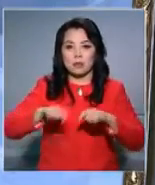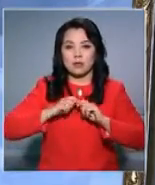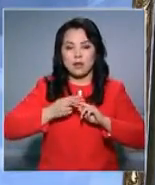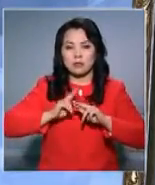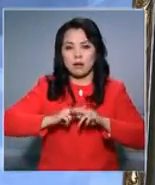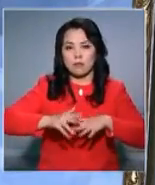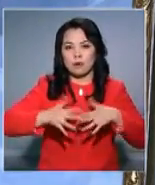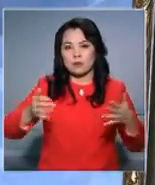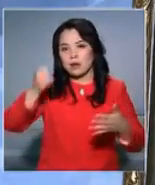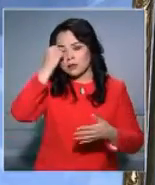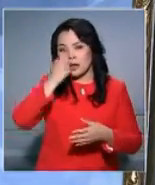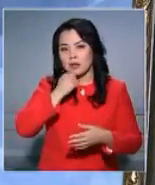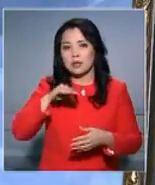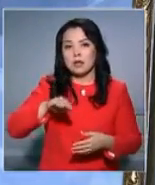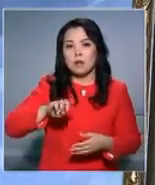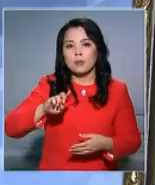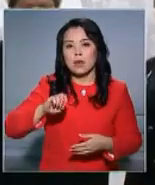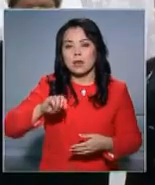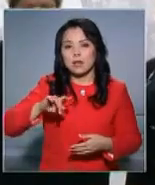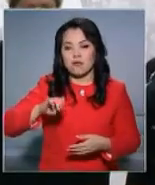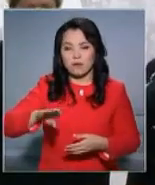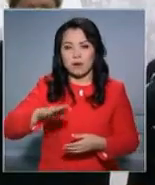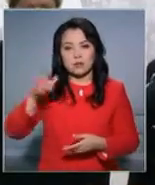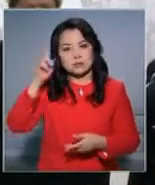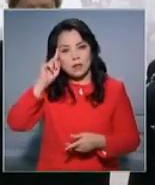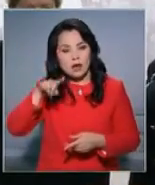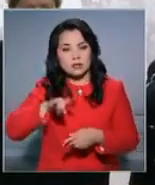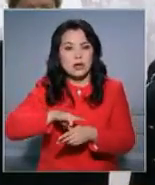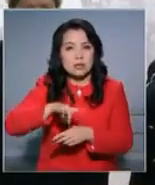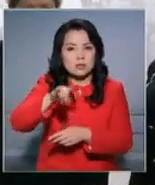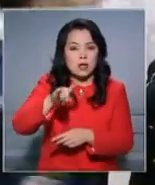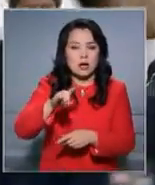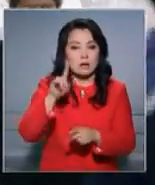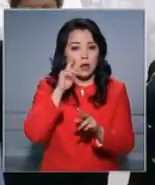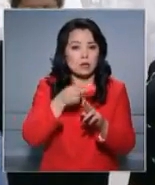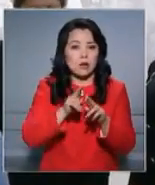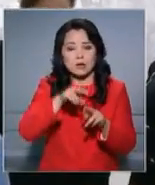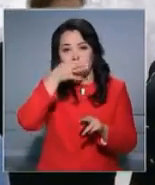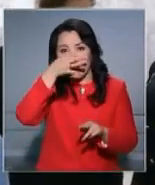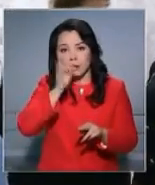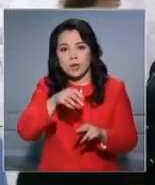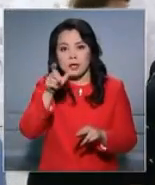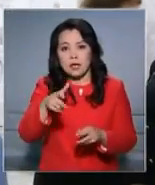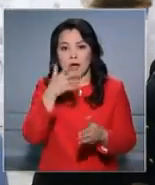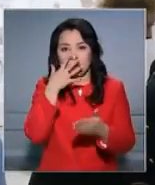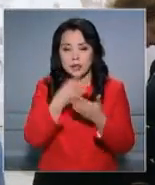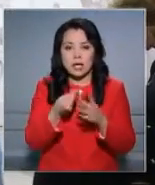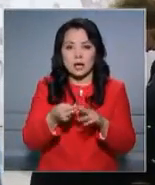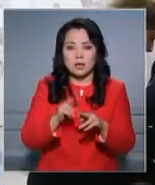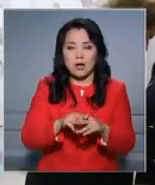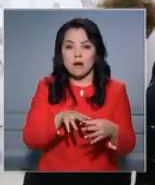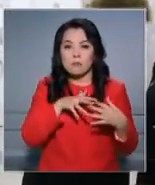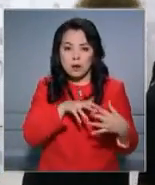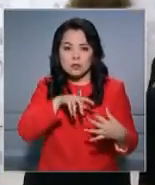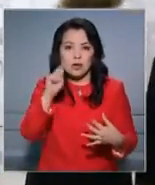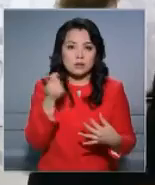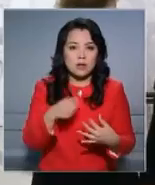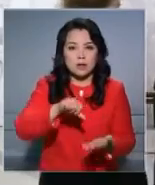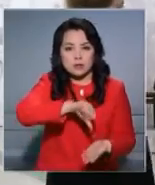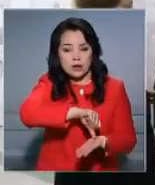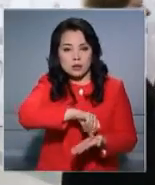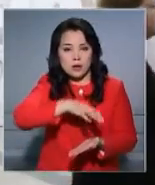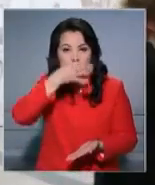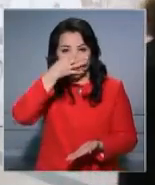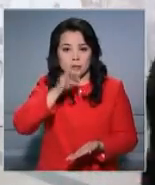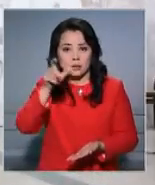жойғыш ұшақтармен соғыс жүргізудің тактикасын жақсы білген. Штурмовик бола тұра жойғыш ұшақтарға қарсы тойтарыс беріп, шайқасу мүмкін емес нәрсе.